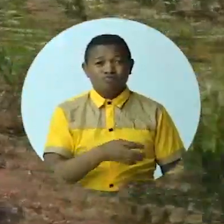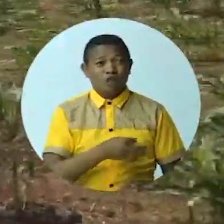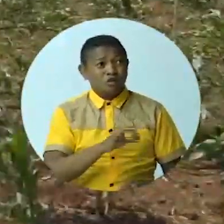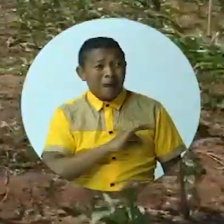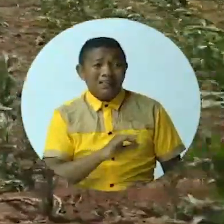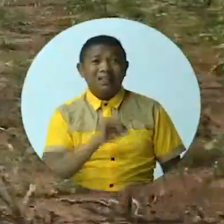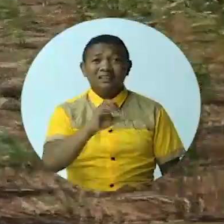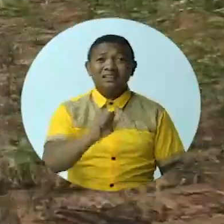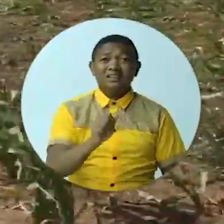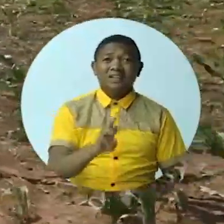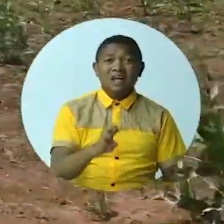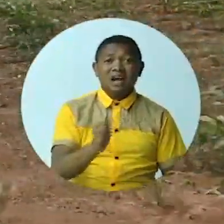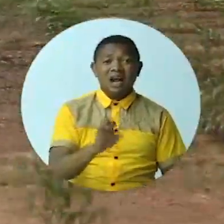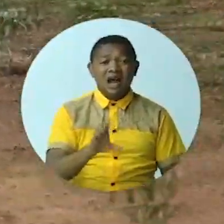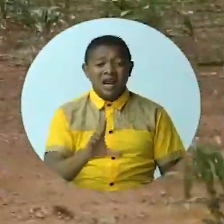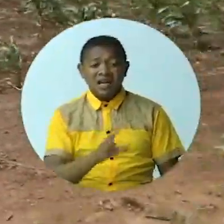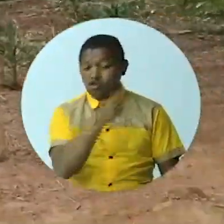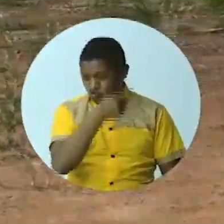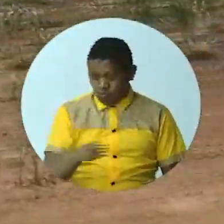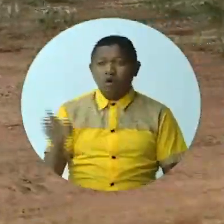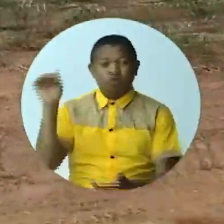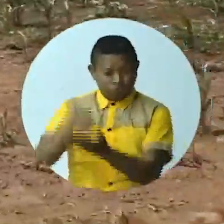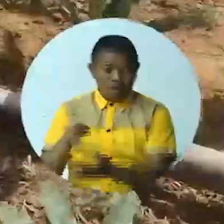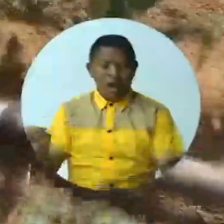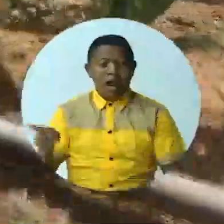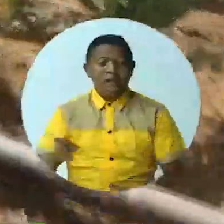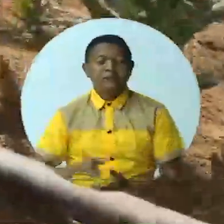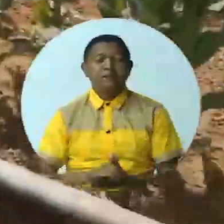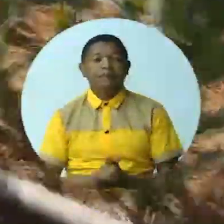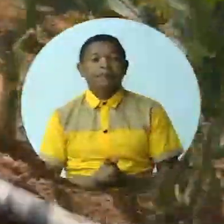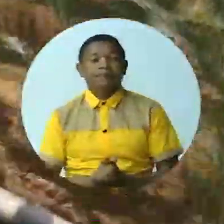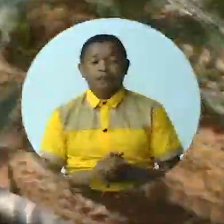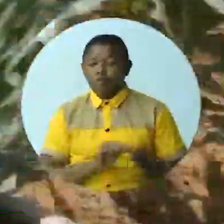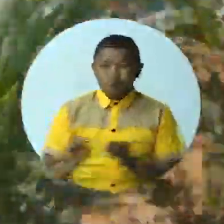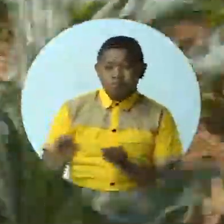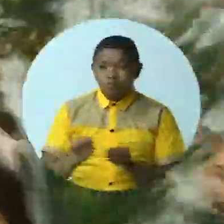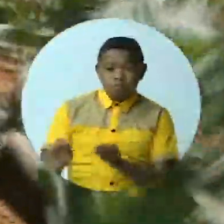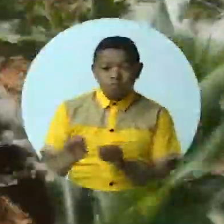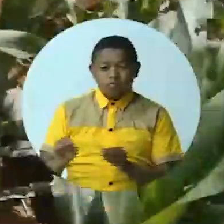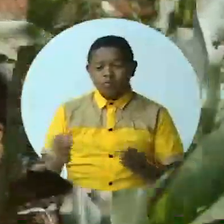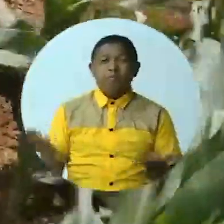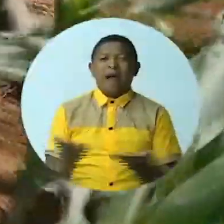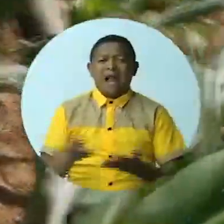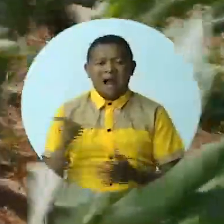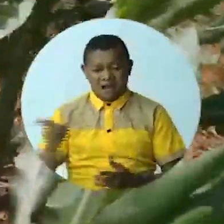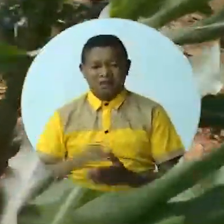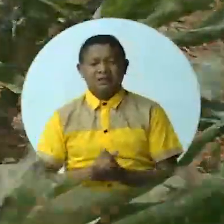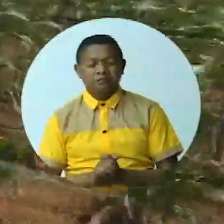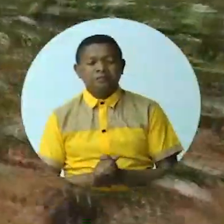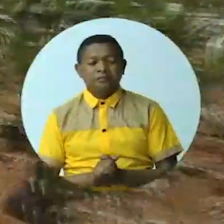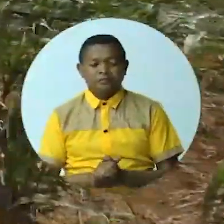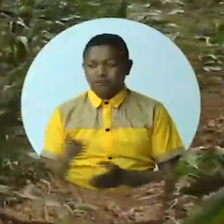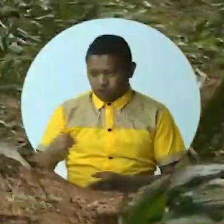anapaka jeran'izy ireo a anomana an'izy ireo a anofana an'izy ireo a mba hahafahan'izy ireo